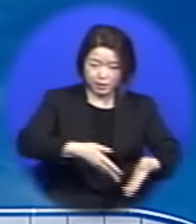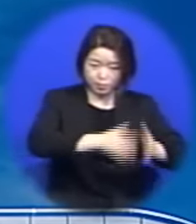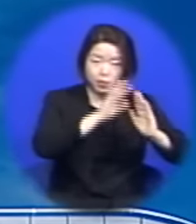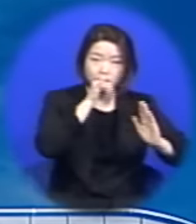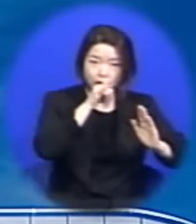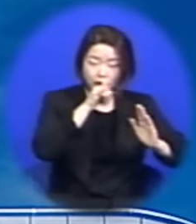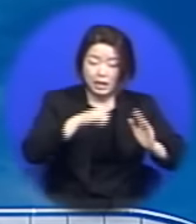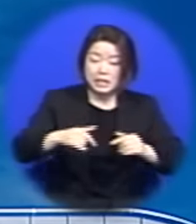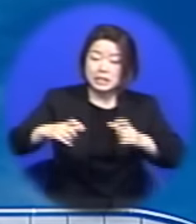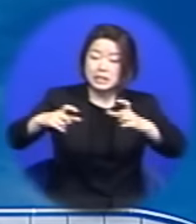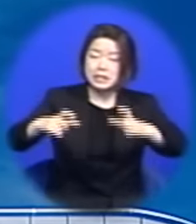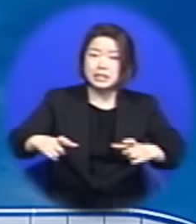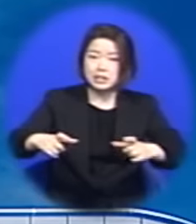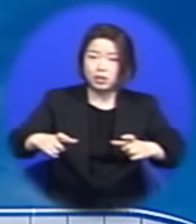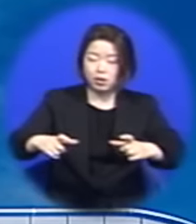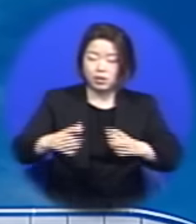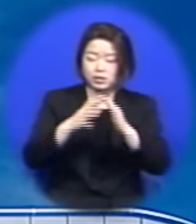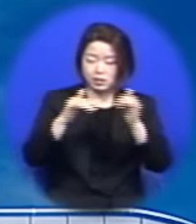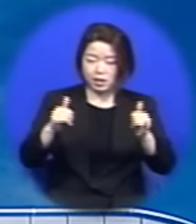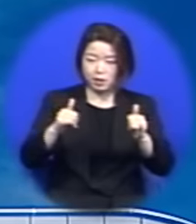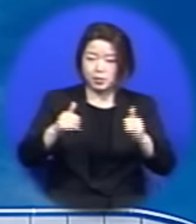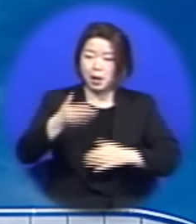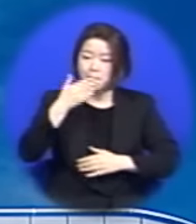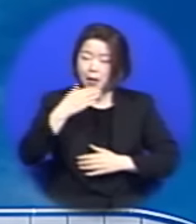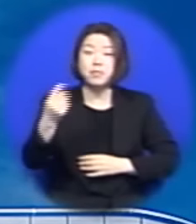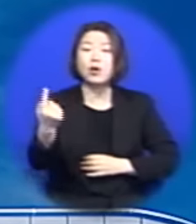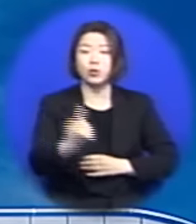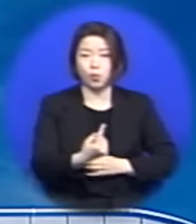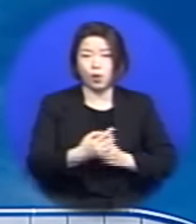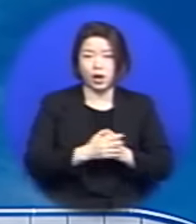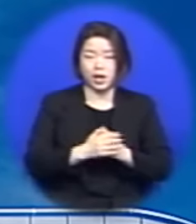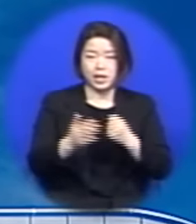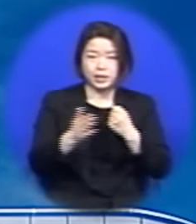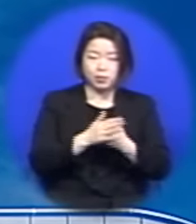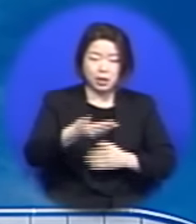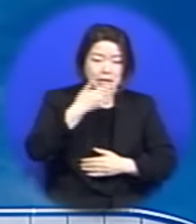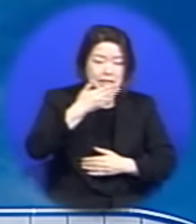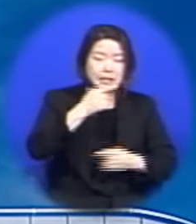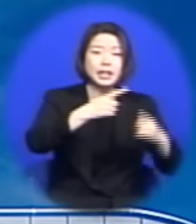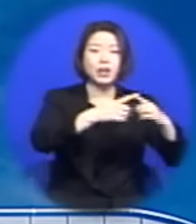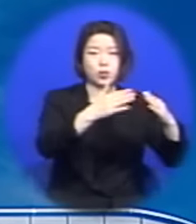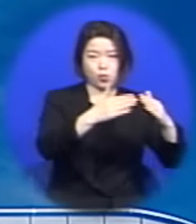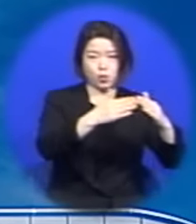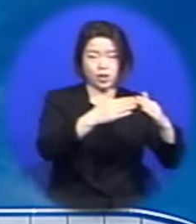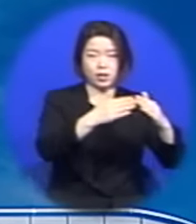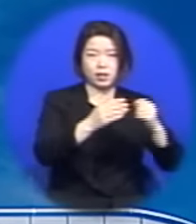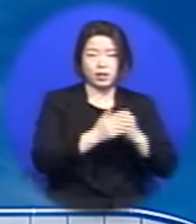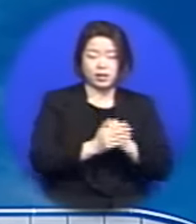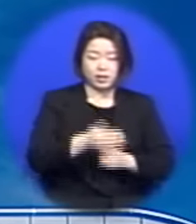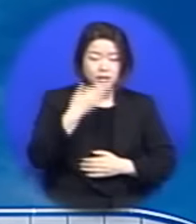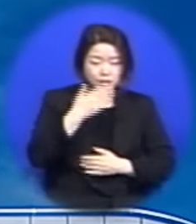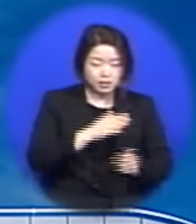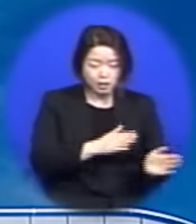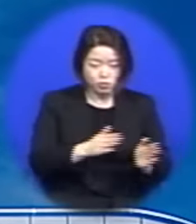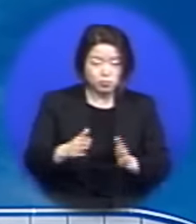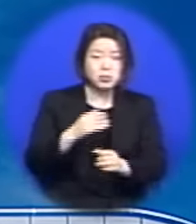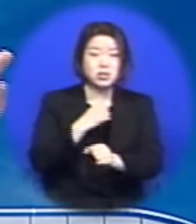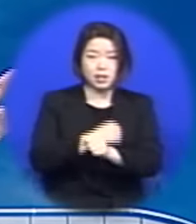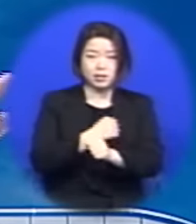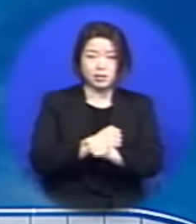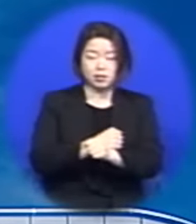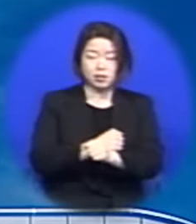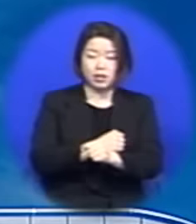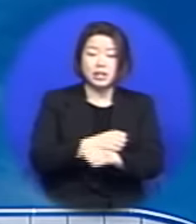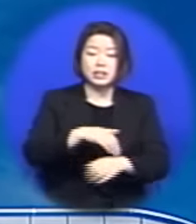주민들이을 교회입니다 그래서 어 별명이 식당 교회죠 식사를 준비해서